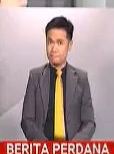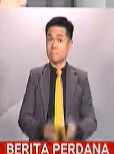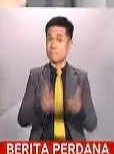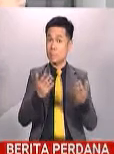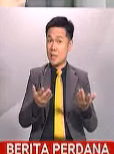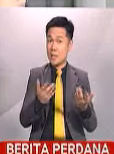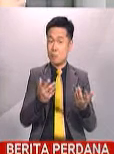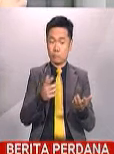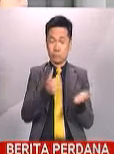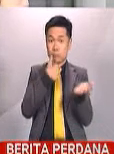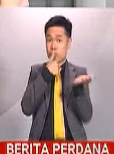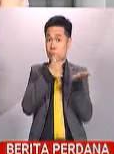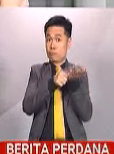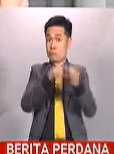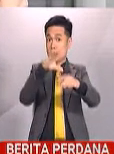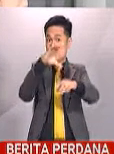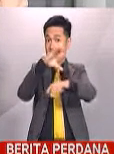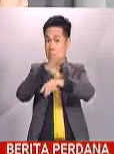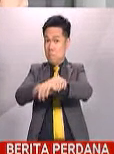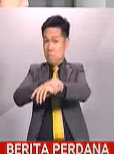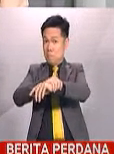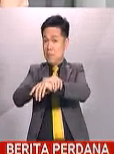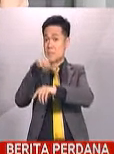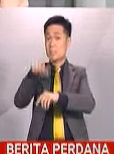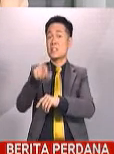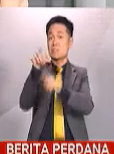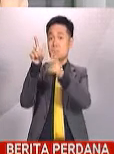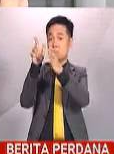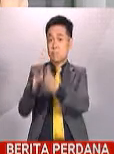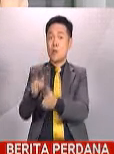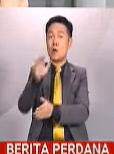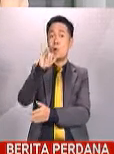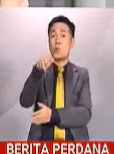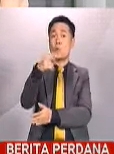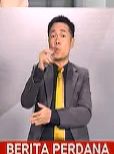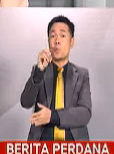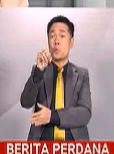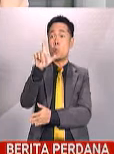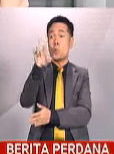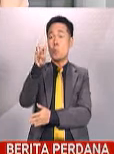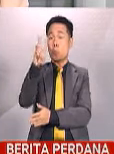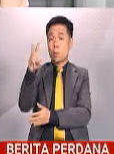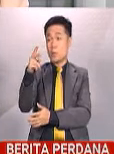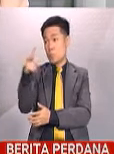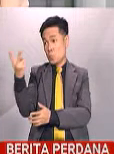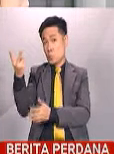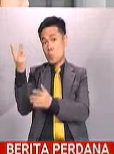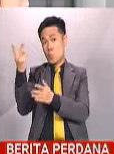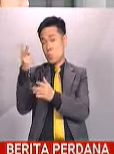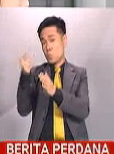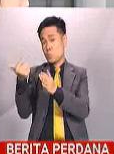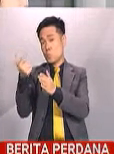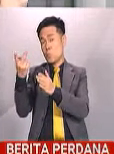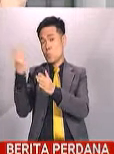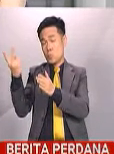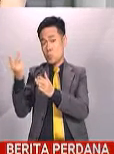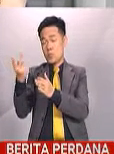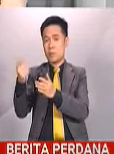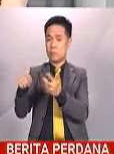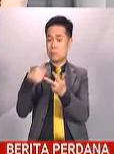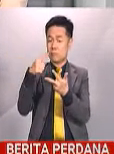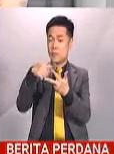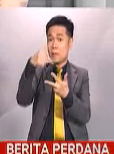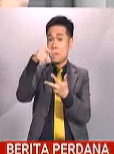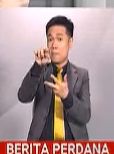Waran tangkap dikeluarkan SPRM terhadap Jolo serta dua pengarah Petrol Saudi International Limited, PSI, Patrick